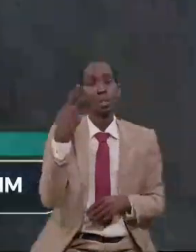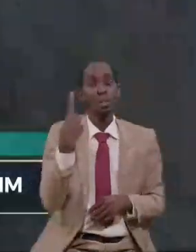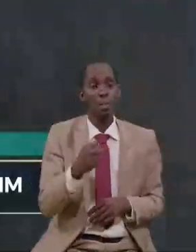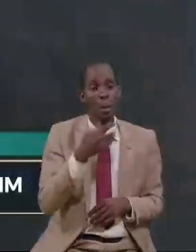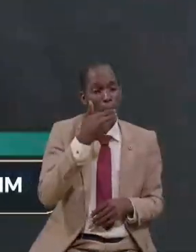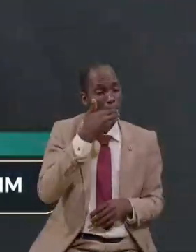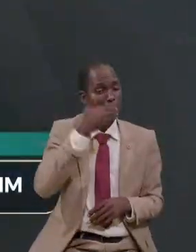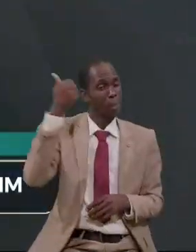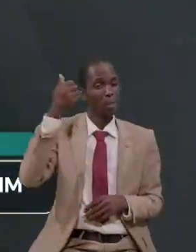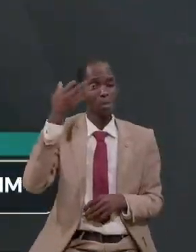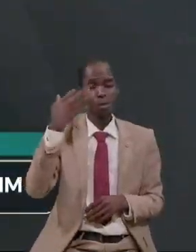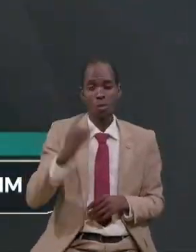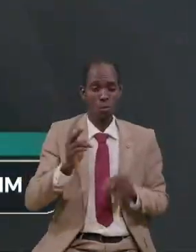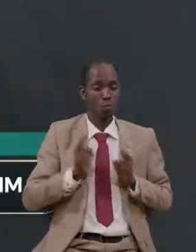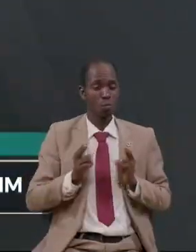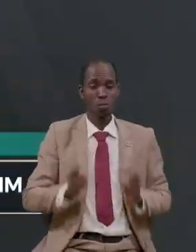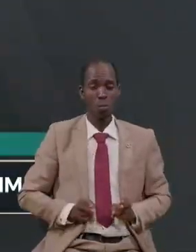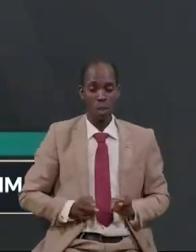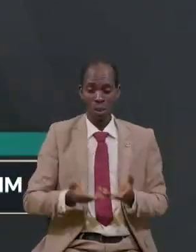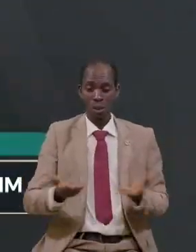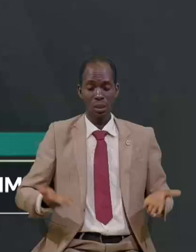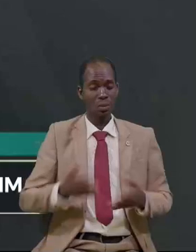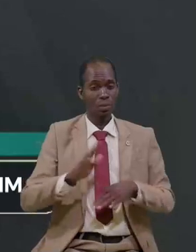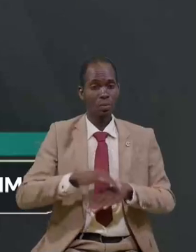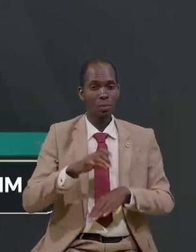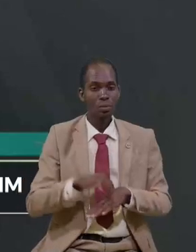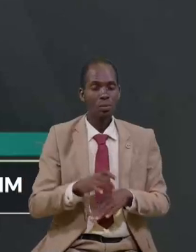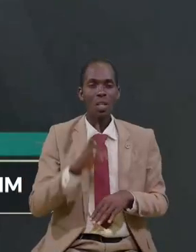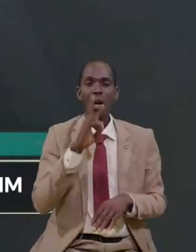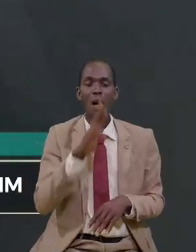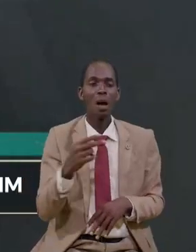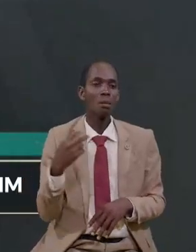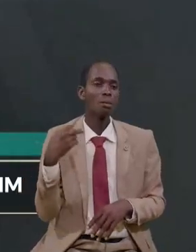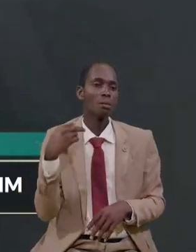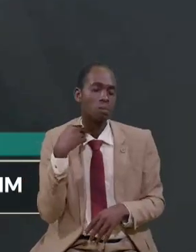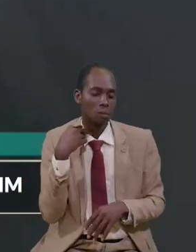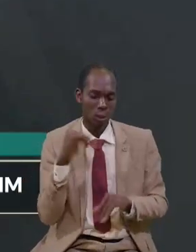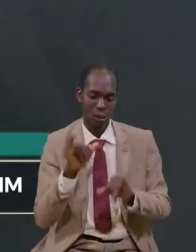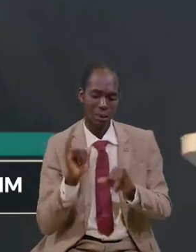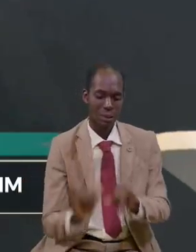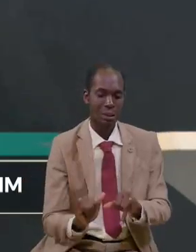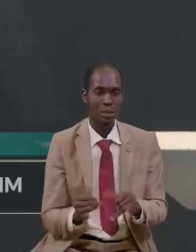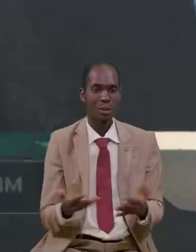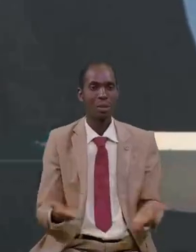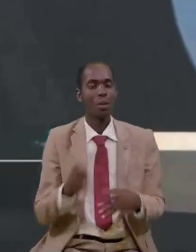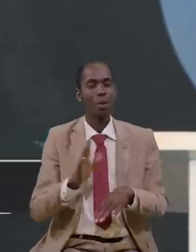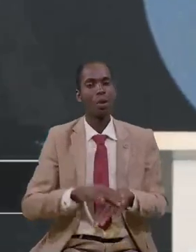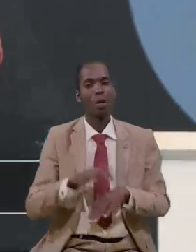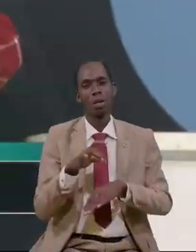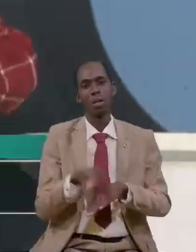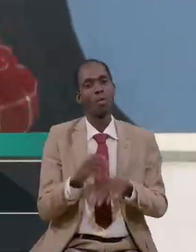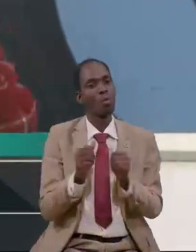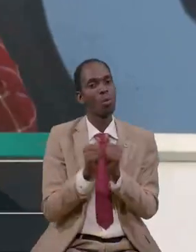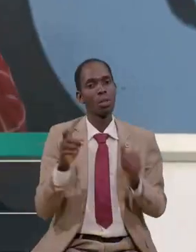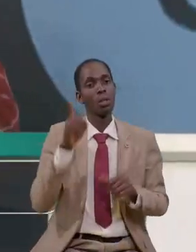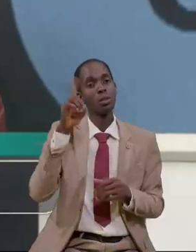des hommes sur la terre à terre sans lui. Deuxième